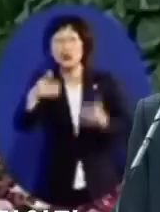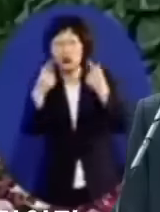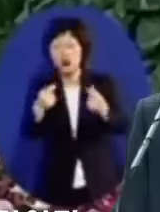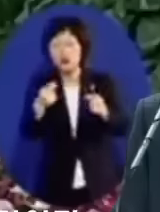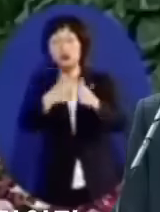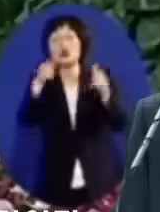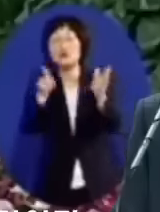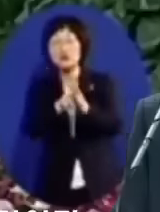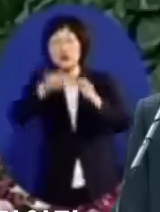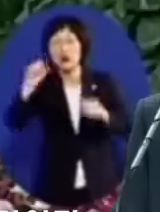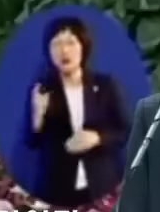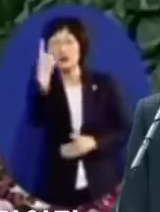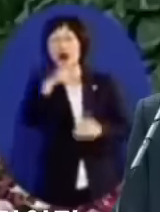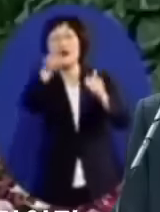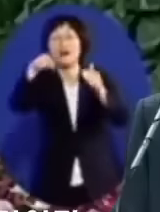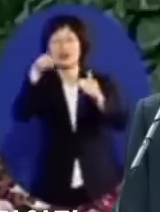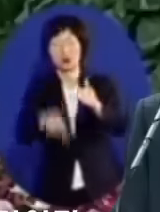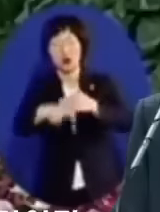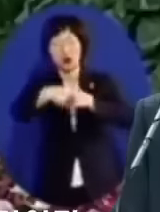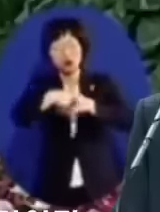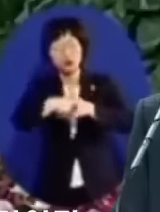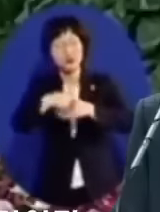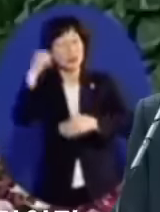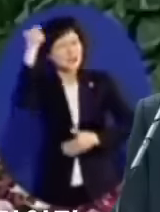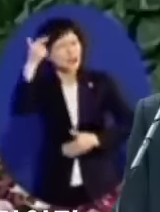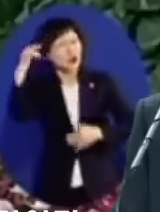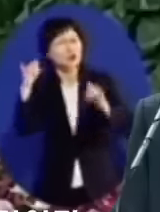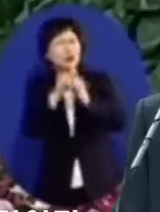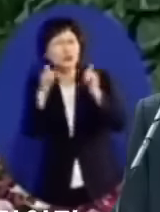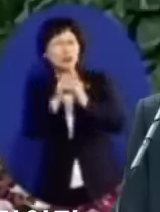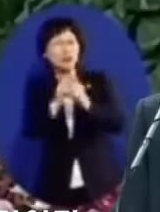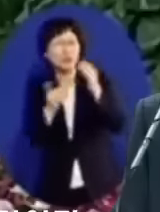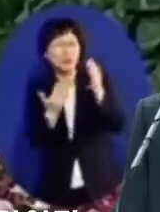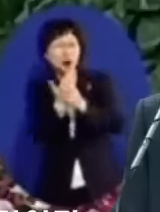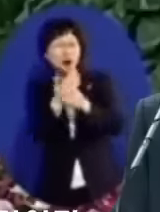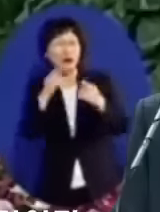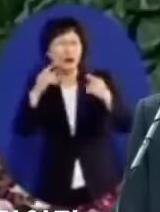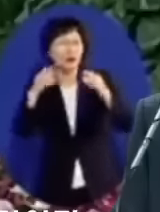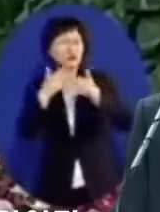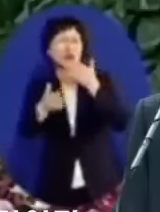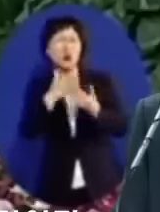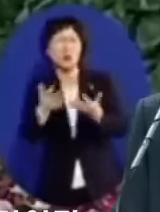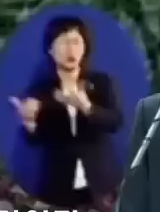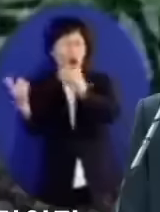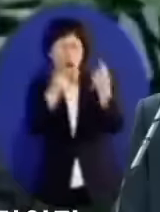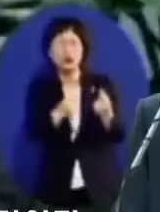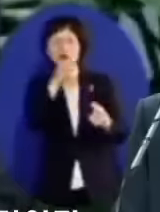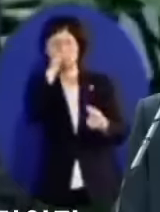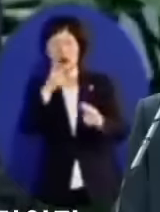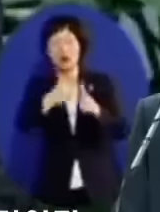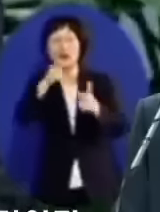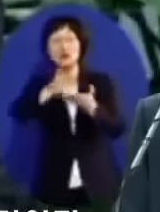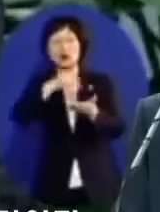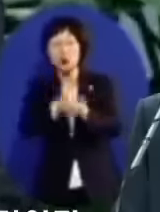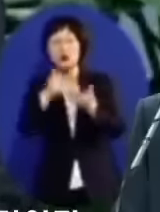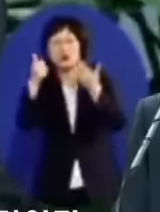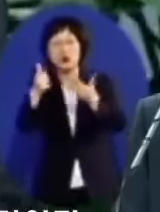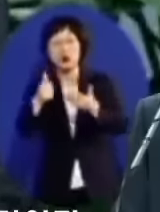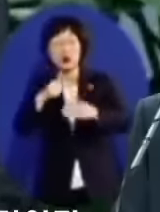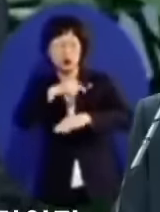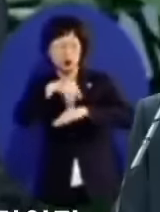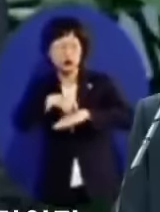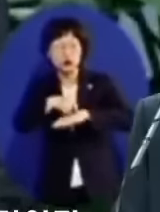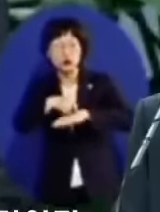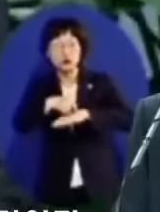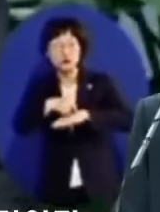우리 안에서 육과 영의 전쟁에 일어나는 체험을 다 갖고 있습니다. 예수 믿기 전에는 육만 살았으니까